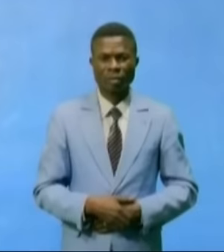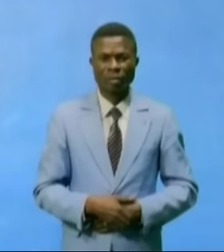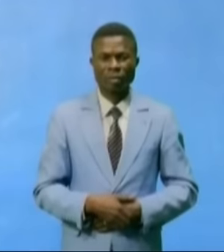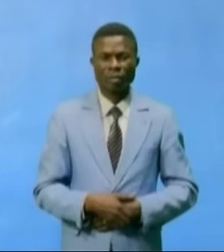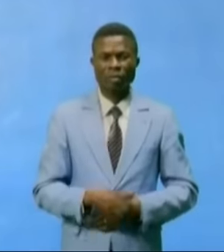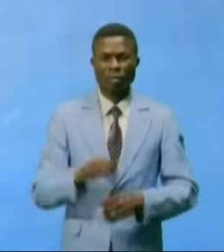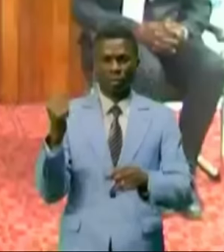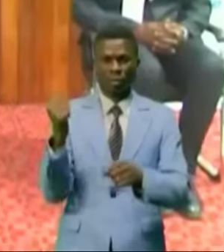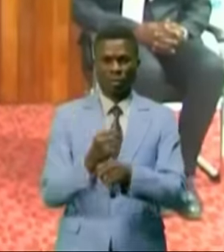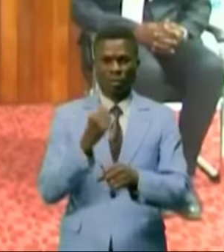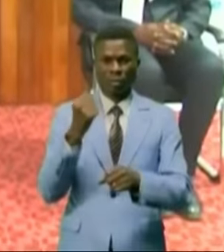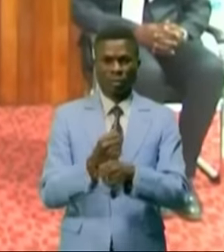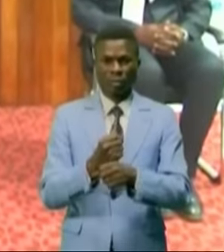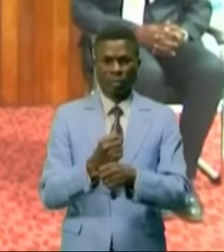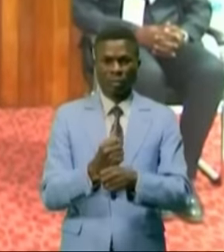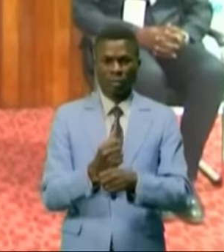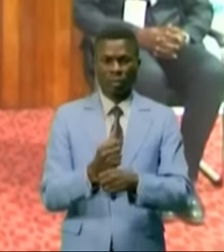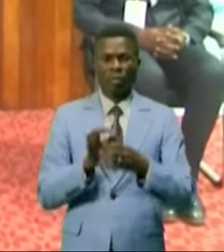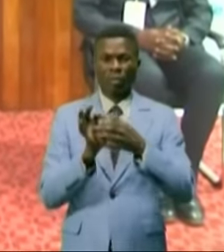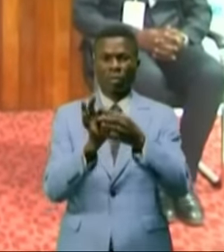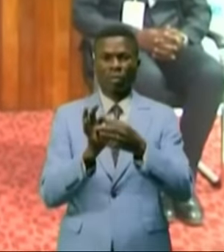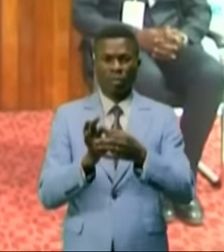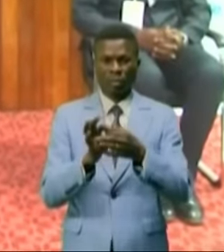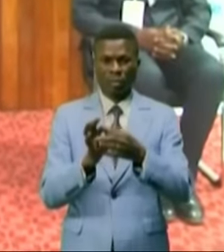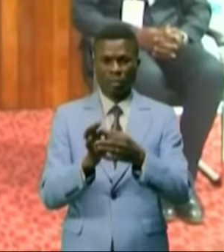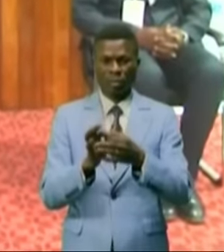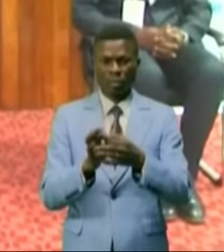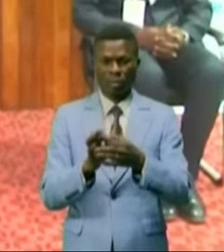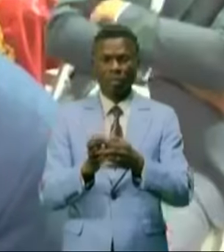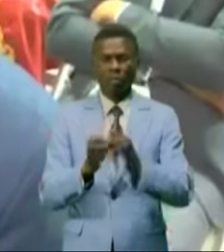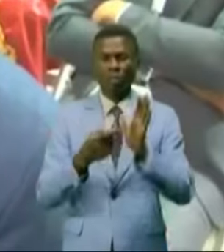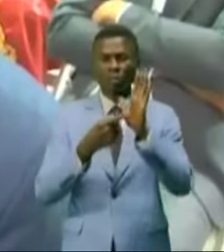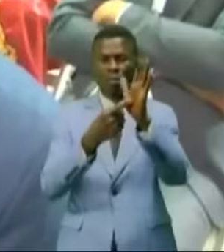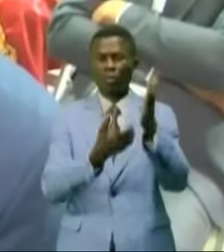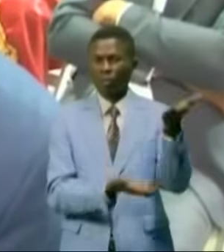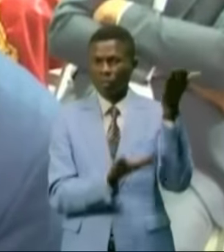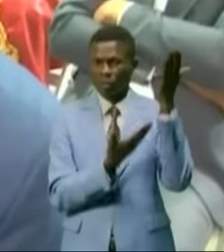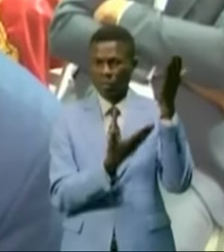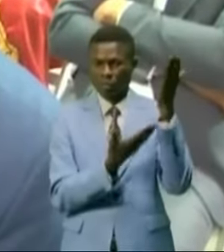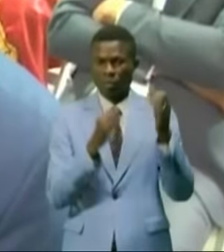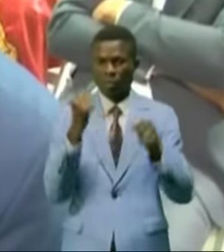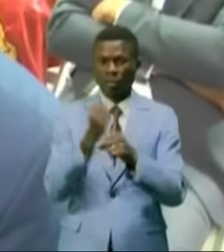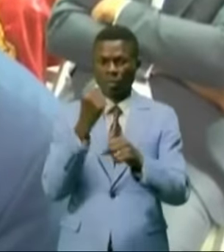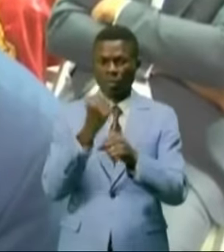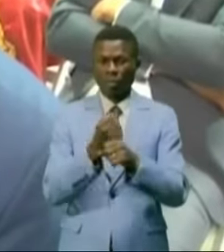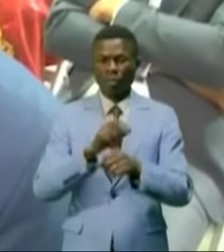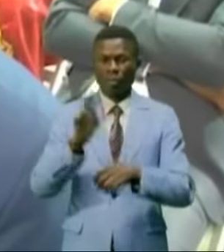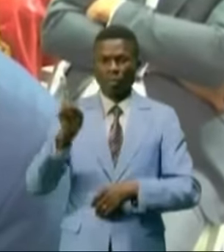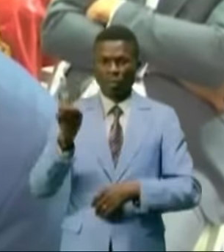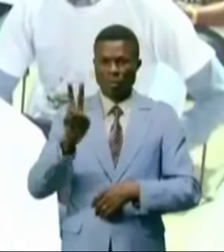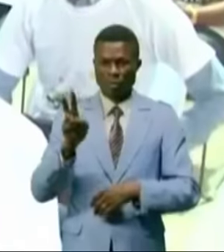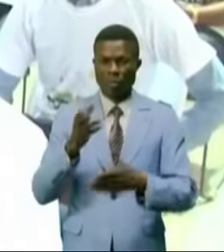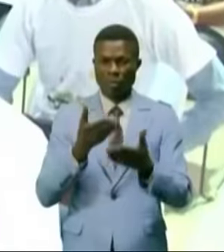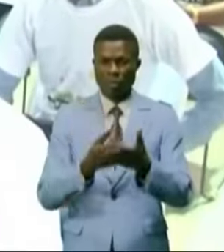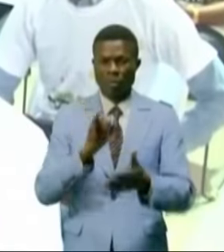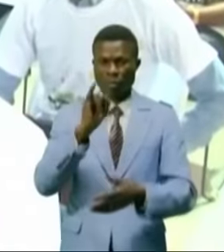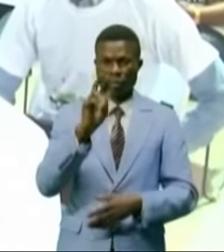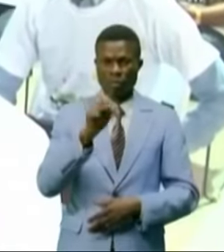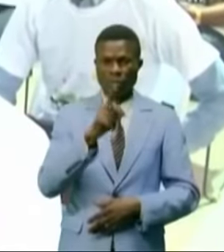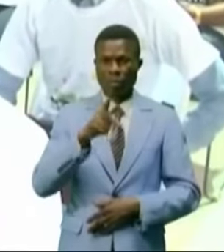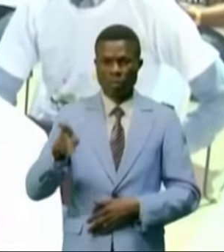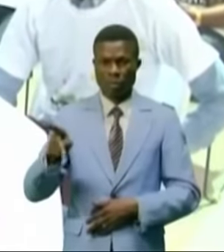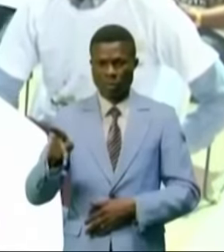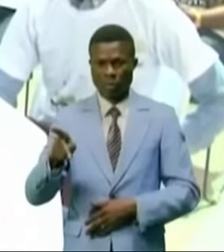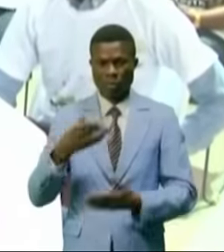Les travaux de la COP27-28 ont démontré l'importance du métier vert dans un monde en pleine transformation.